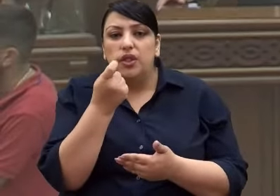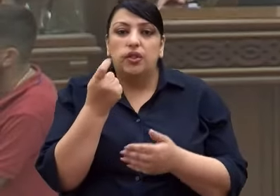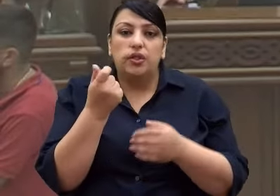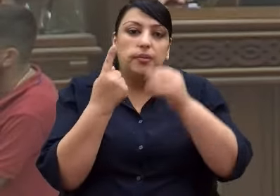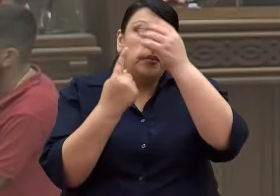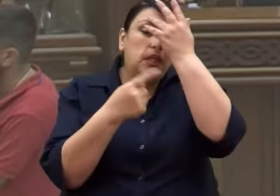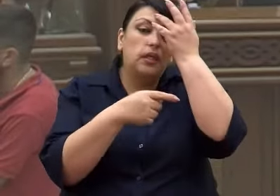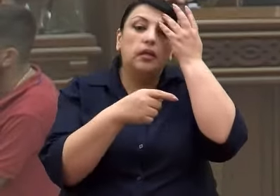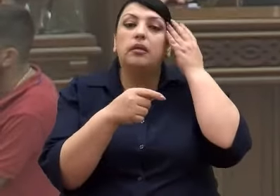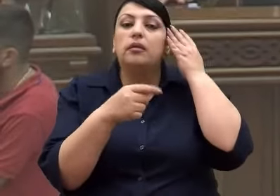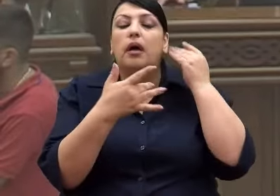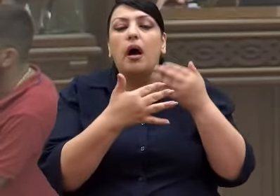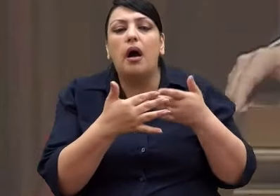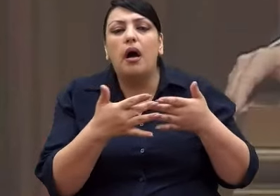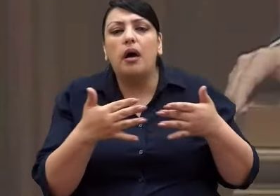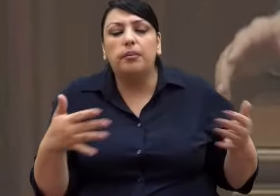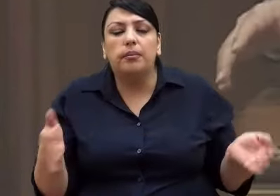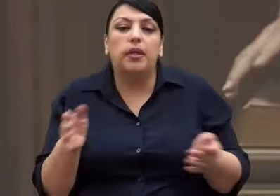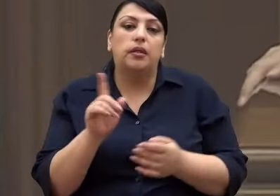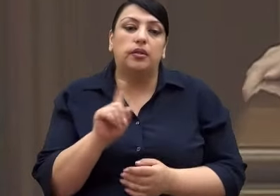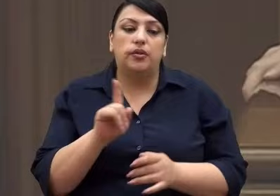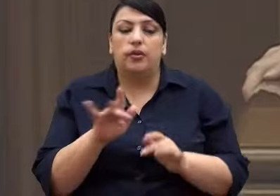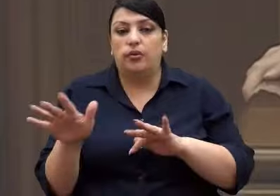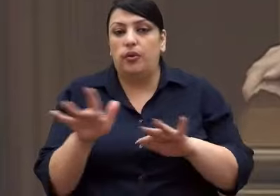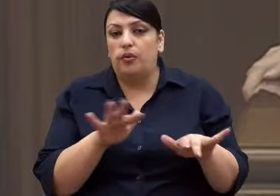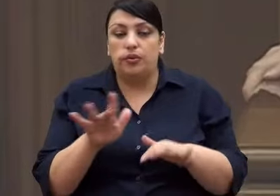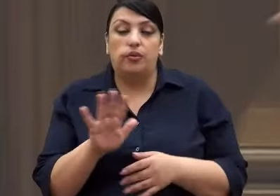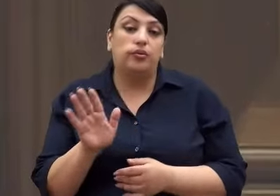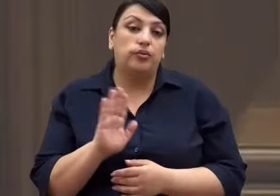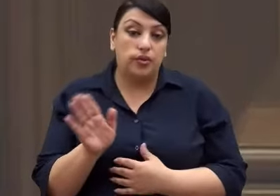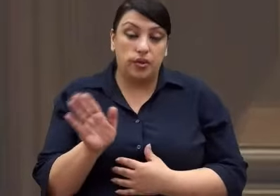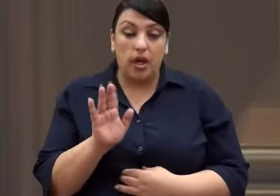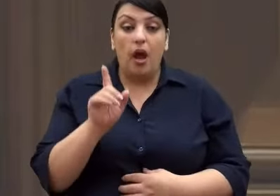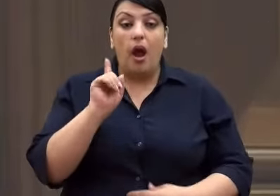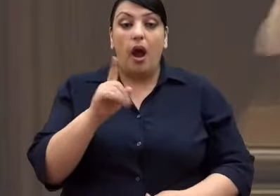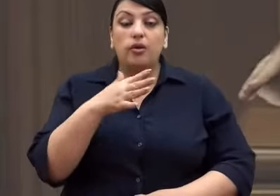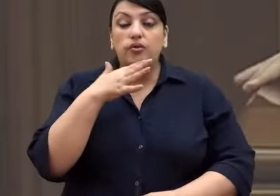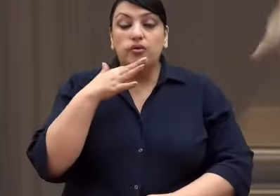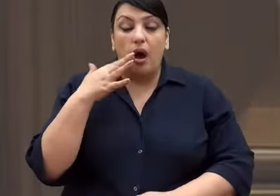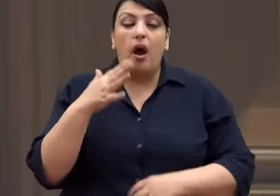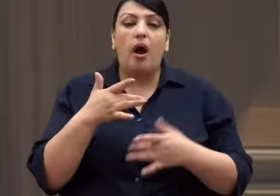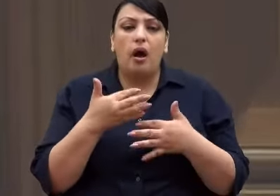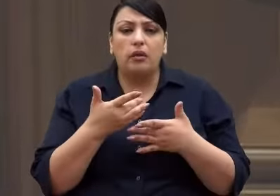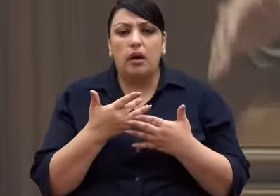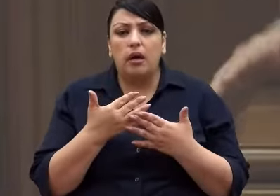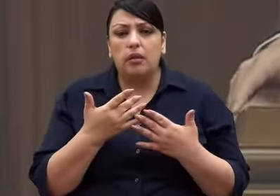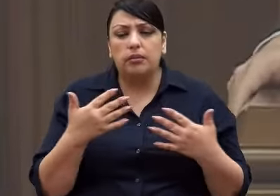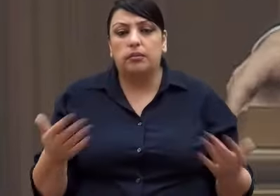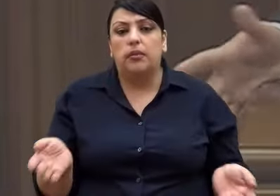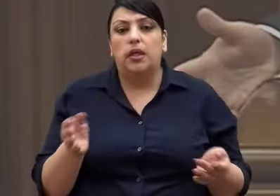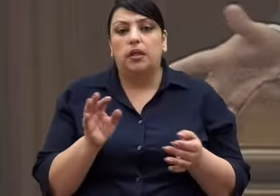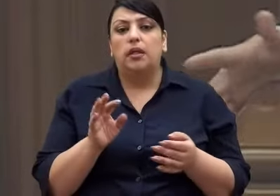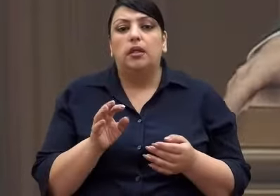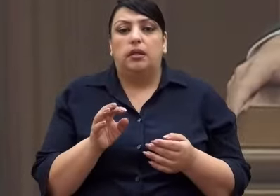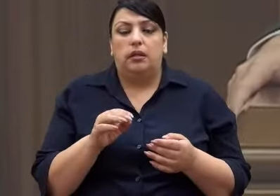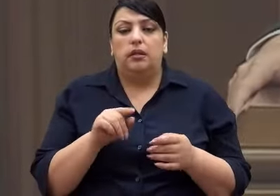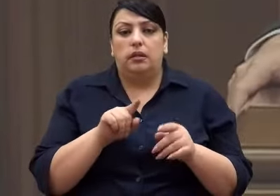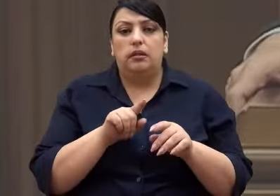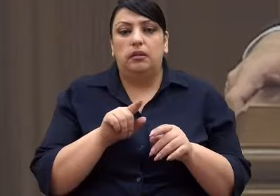վրա գտնվող բազմաթիվ քայլերից բաղկացած գործողություն չի, այլ բազմաթիվ չափումներում գտնվող բազմաթիվ գծերից